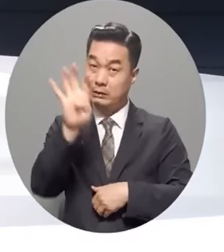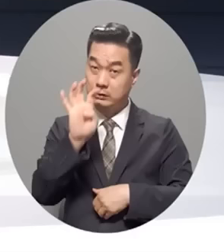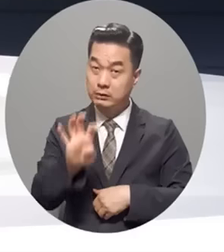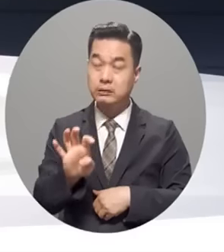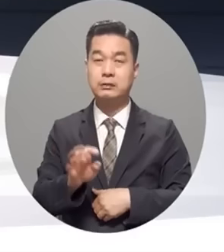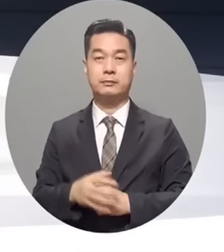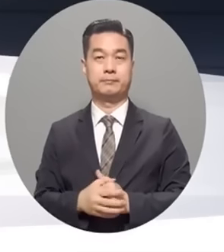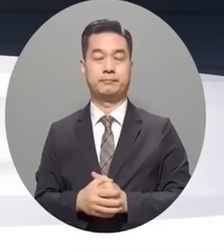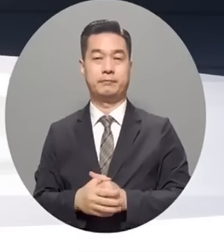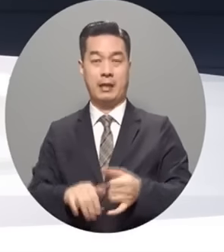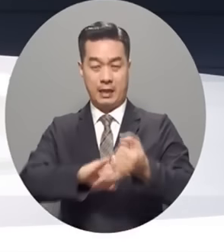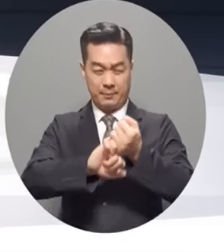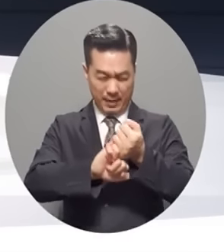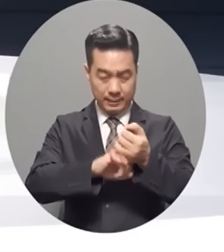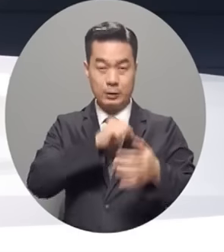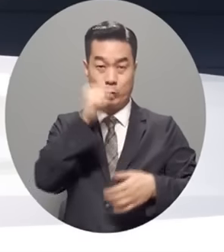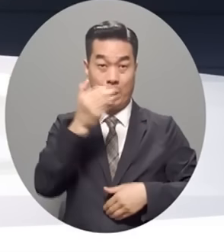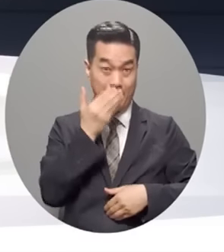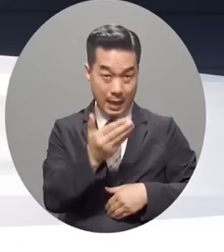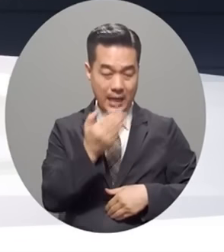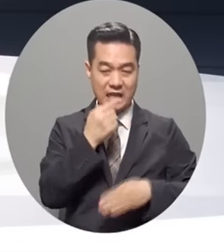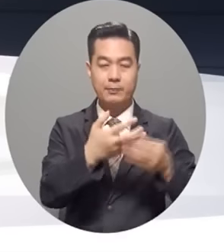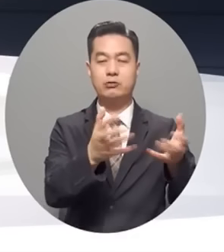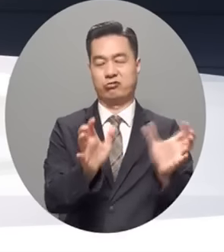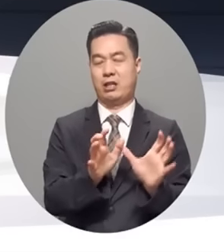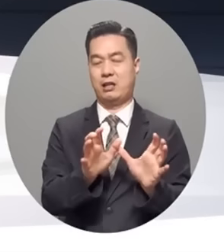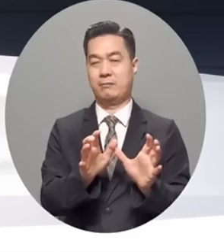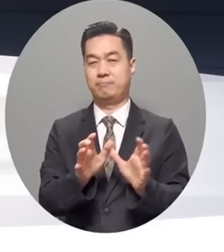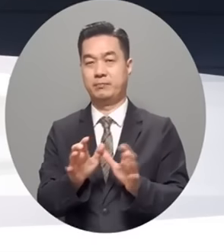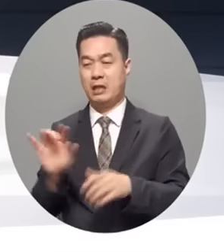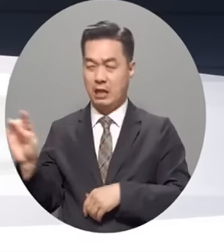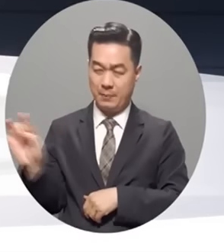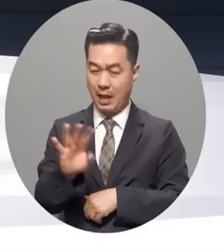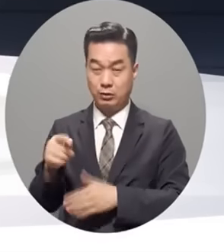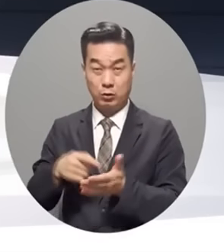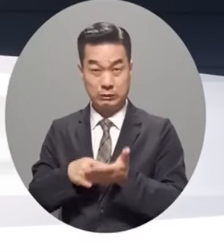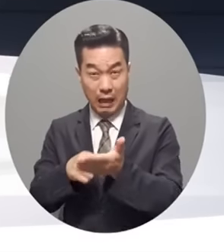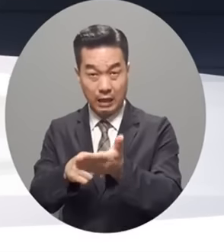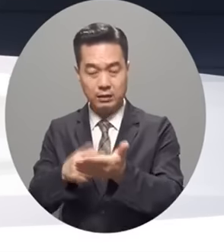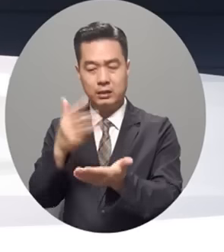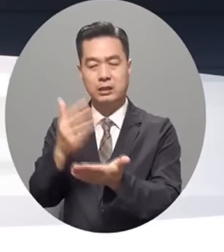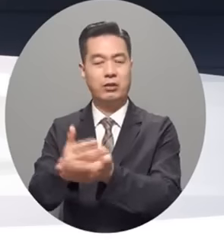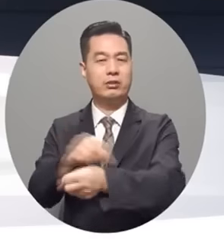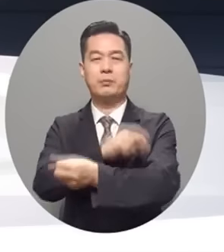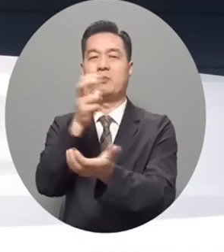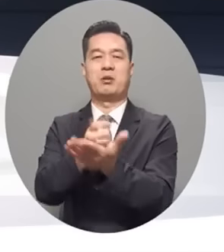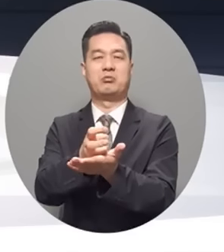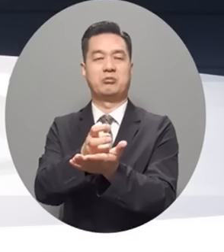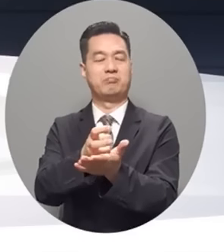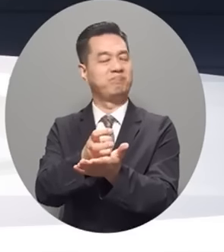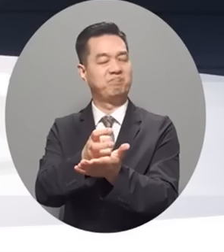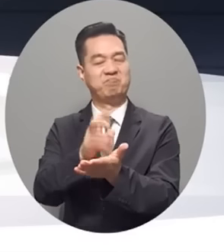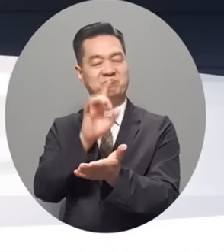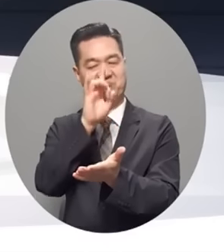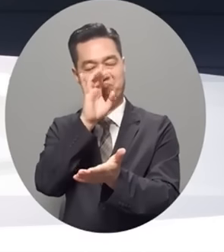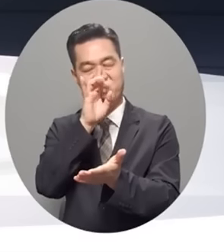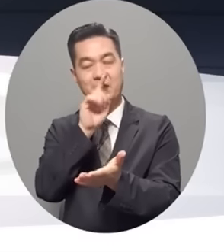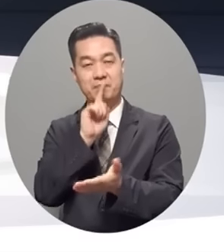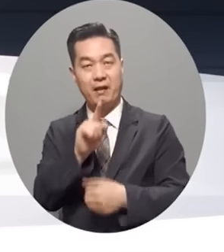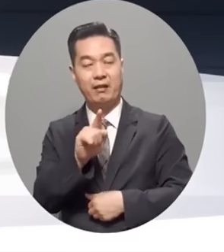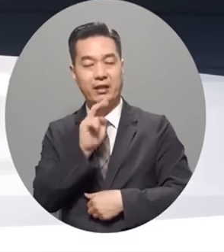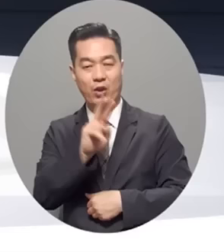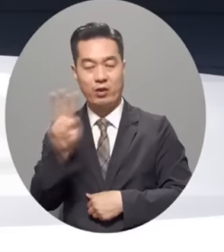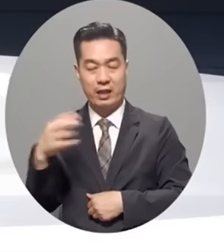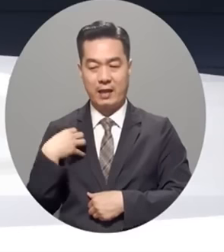반드시 처리하겠다는 거대 야당과 일방적으로 상정하려고 하면 이태원 특별법도 처리 못한다는 여당. 여야 모두의 압박을